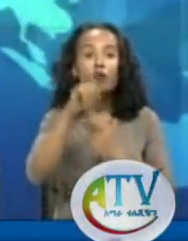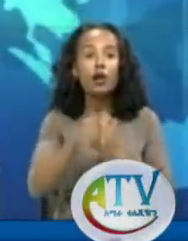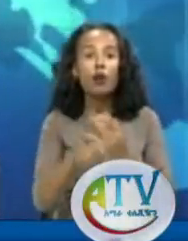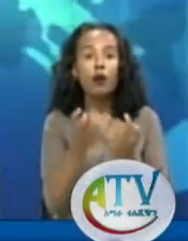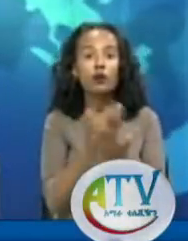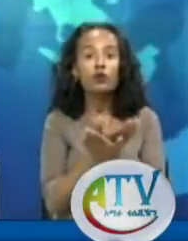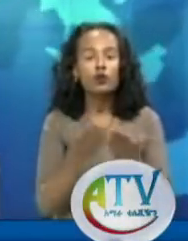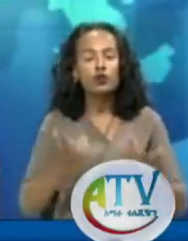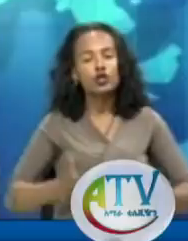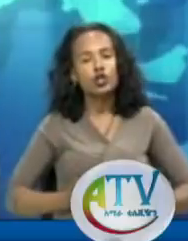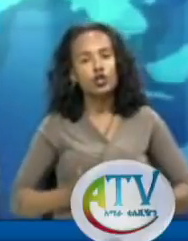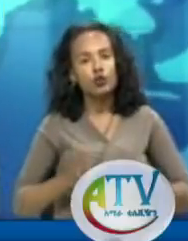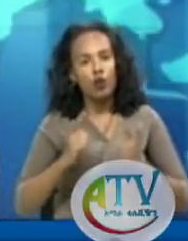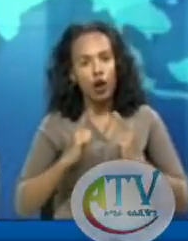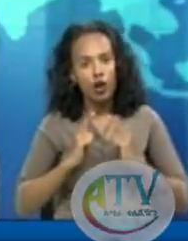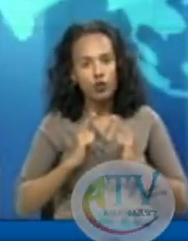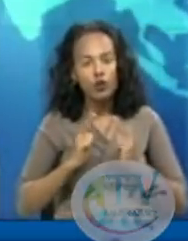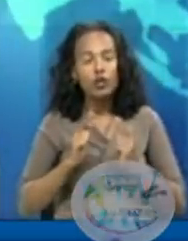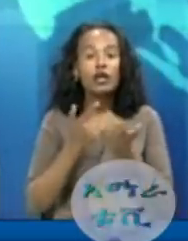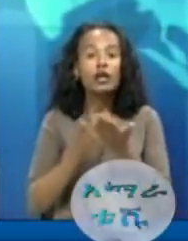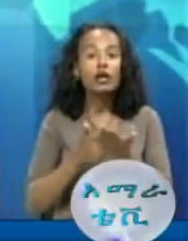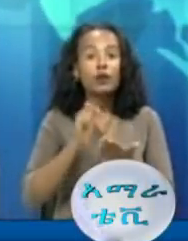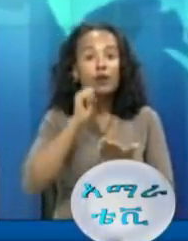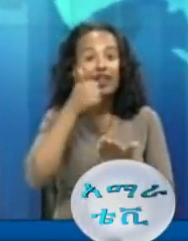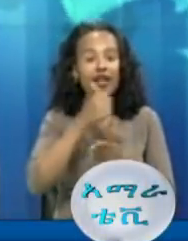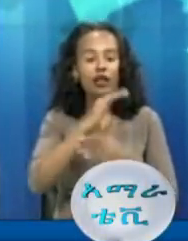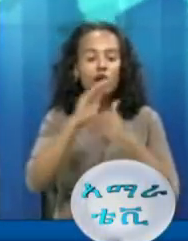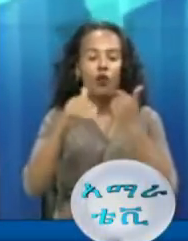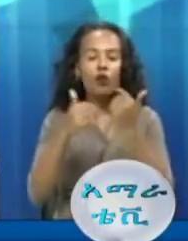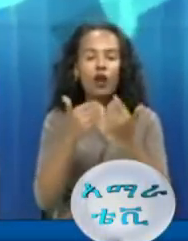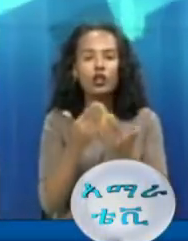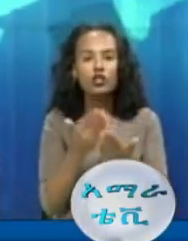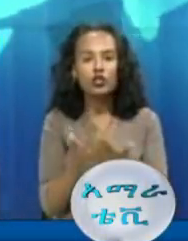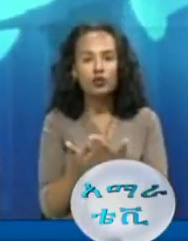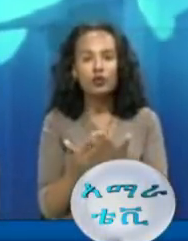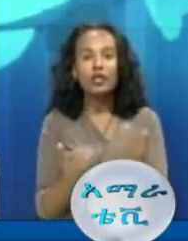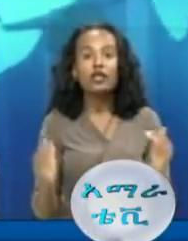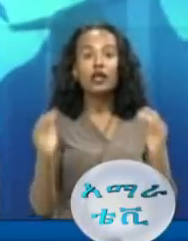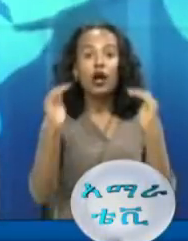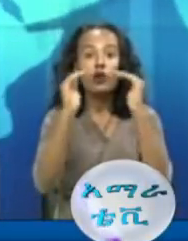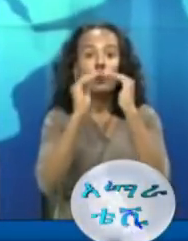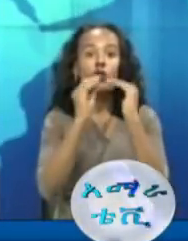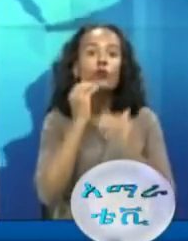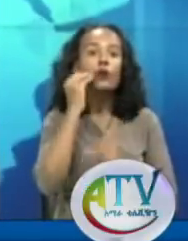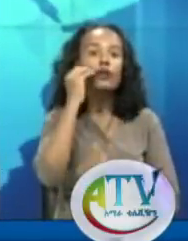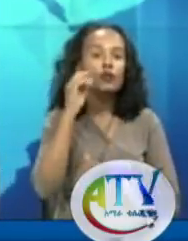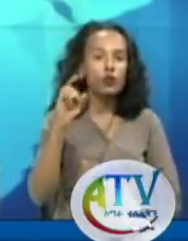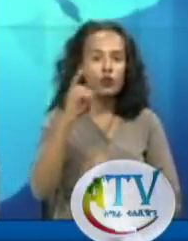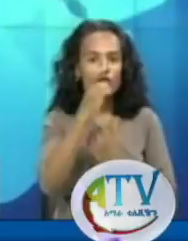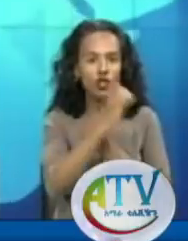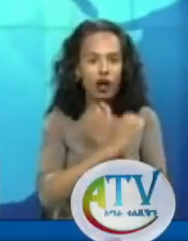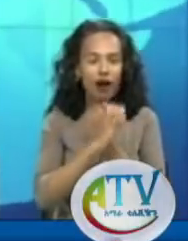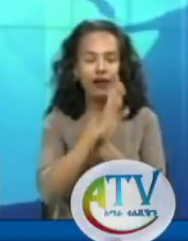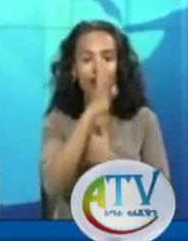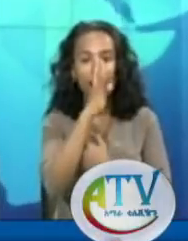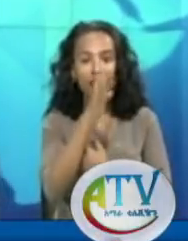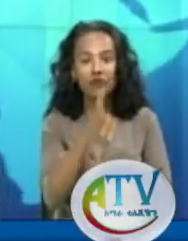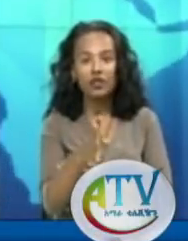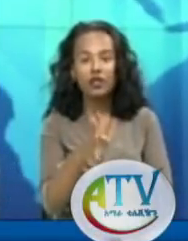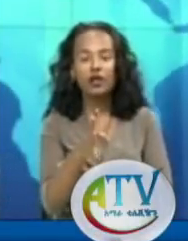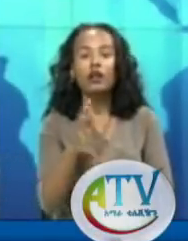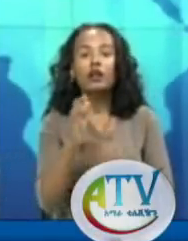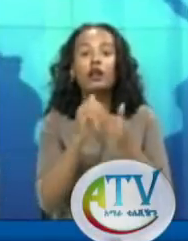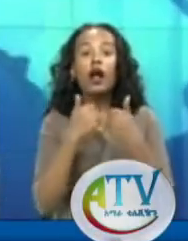ጉዳዮች ይኖራሉ። ይህም ነገ የሁላችንም የእኩል ቤት የሆነች ሀገር ለመፍጠር